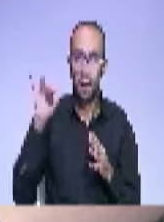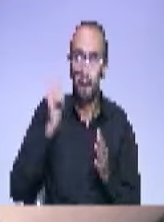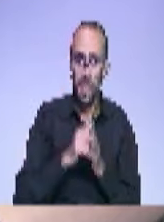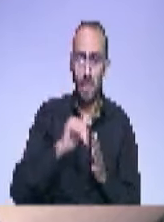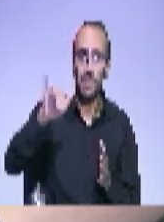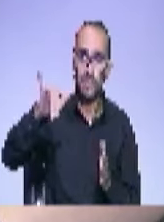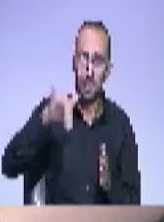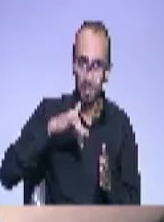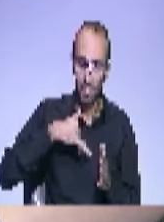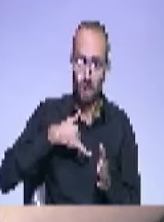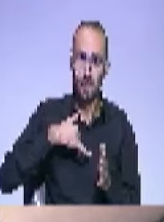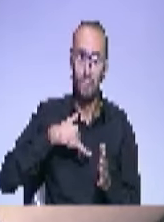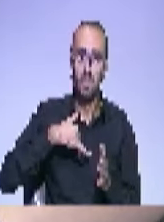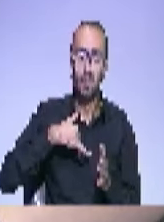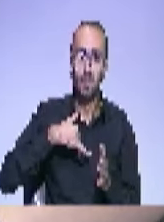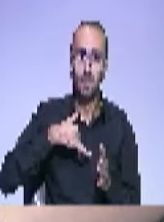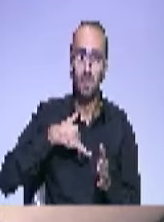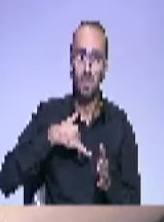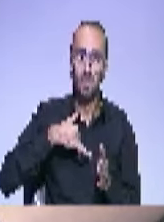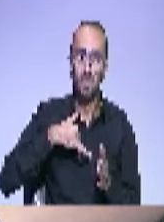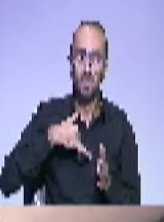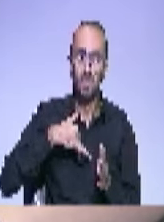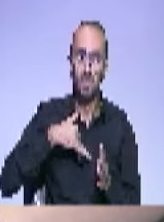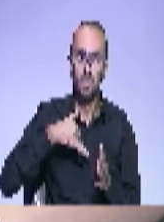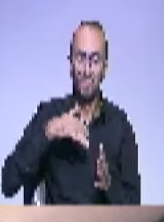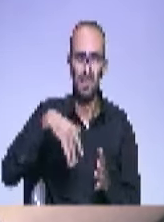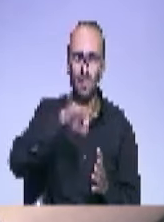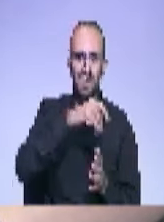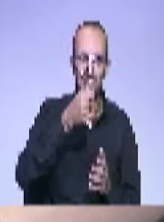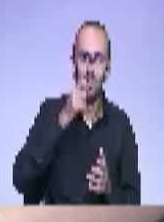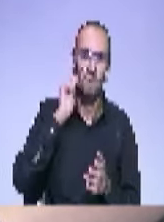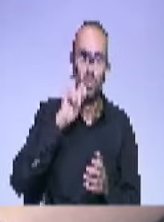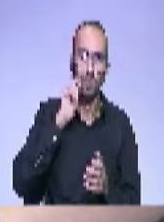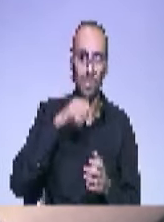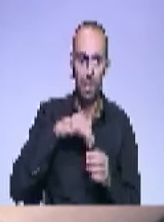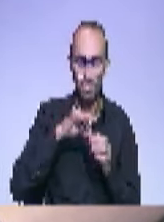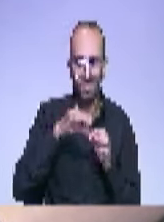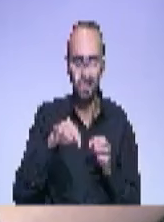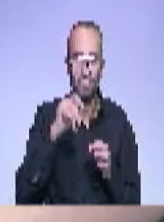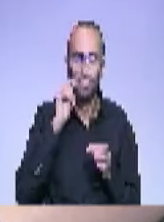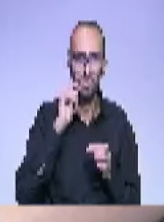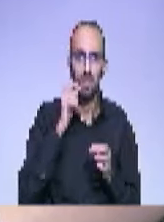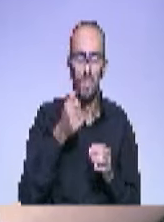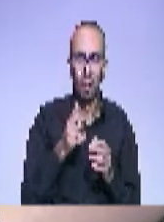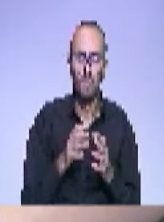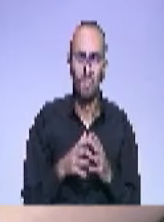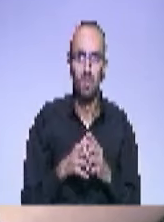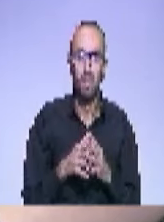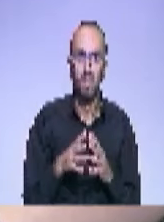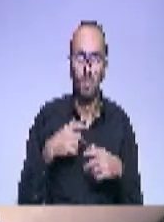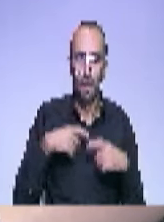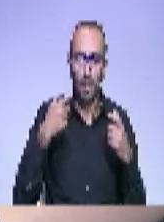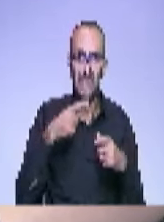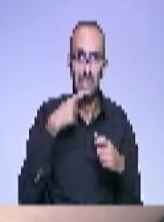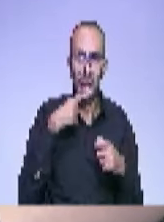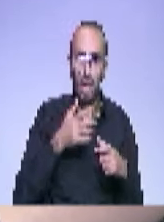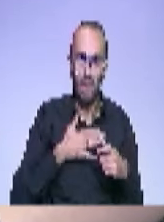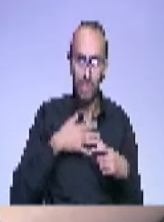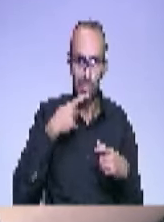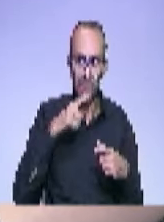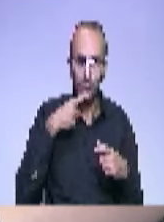هيرموني في البير جوه في البياره، هم عندهم حته جوه كده. انا يعني ساكنه في قريه. انا في مدينه، انا من